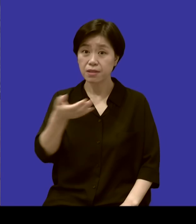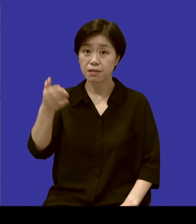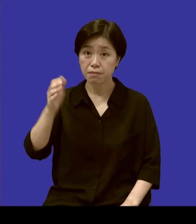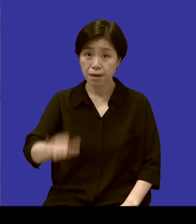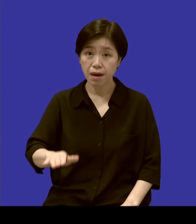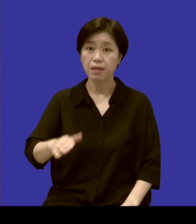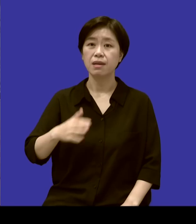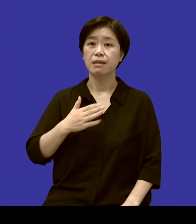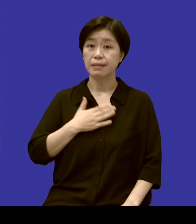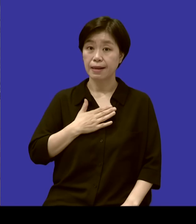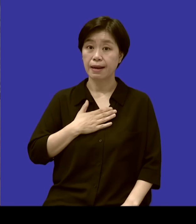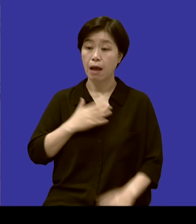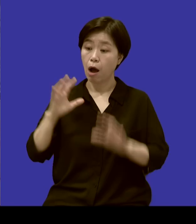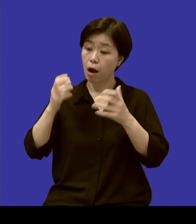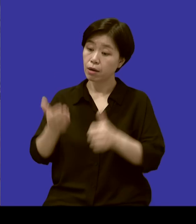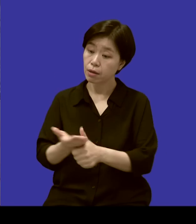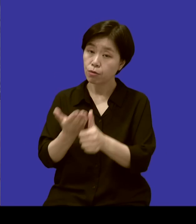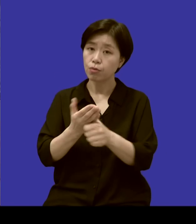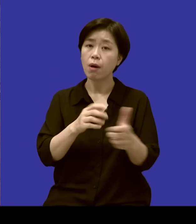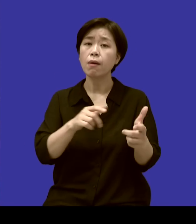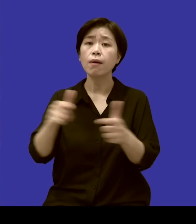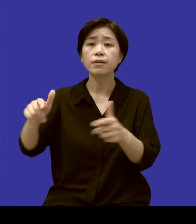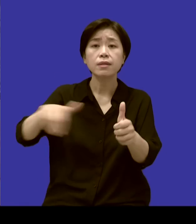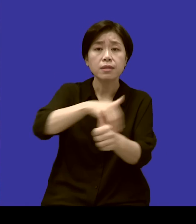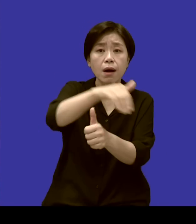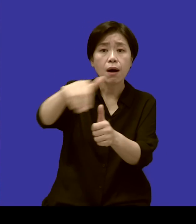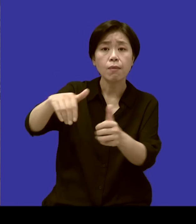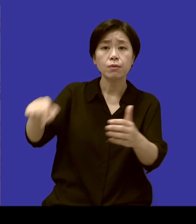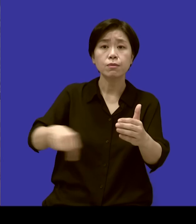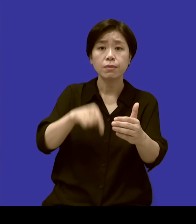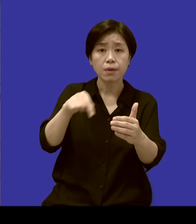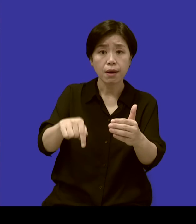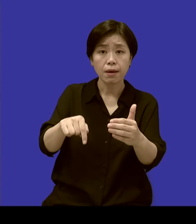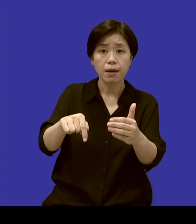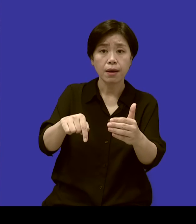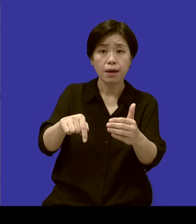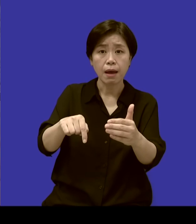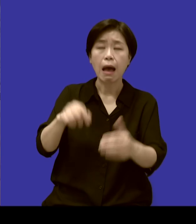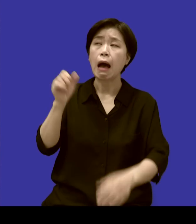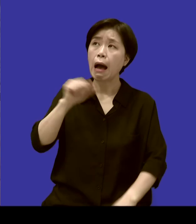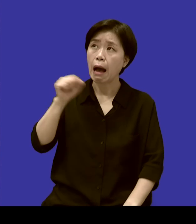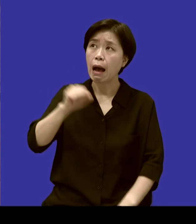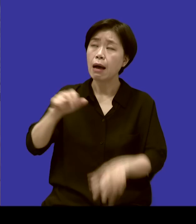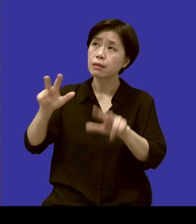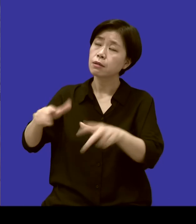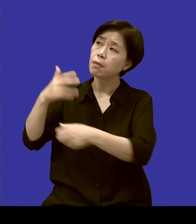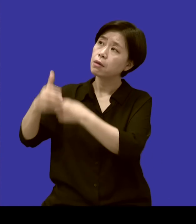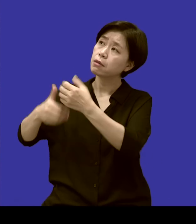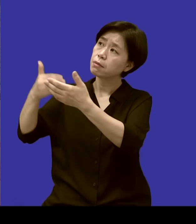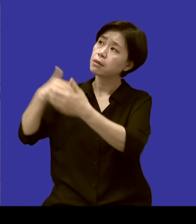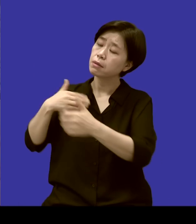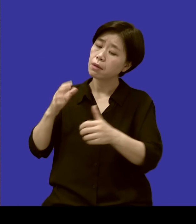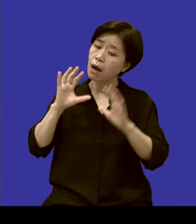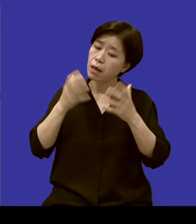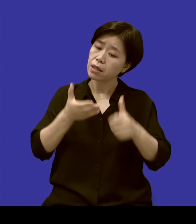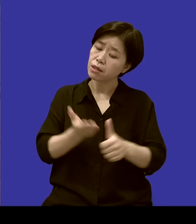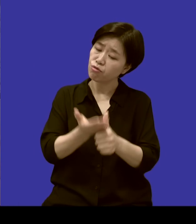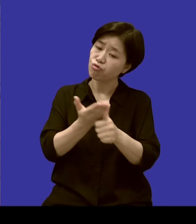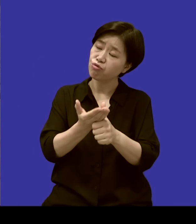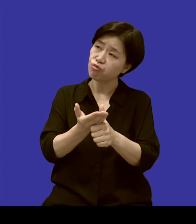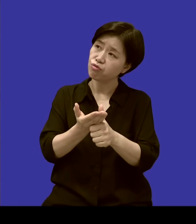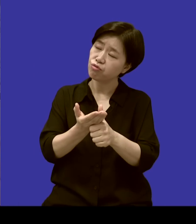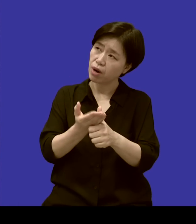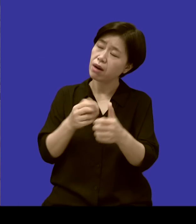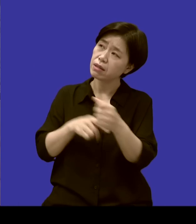제가 주부로서도 또 생활하고 이런 과정 자체를 그러세요? 이게 지금 양육하라는 뭐 이런 말씀이신가 그래서